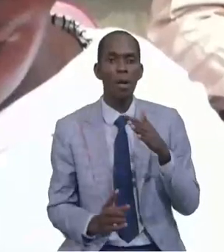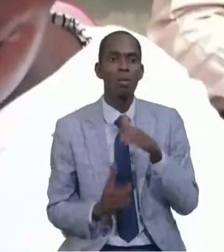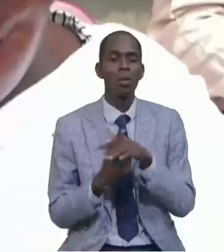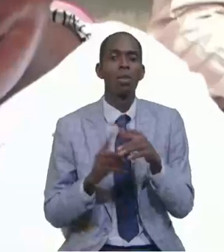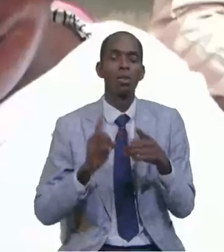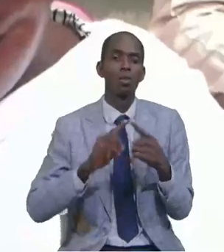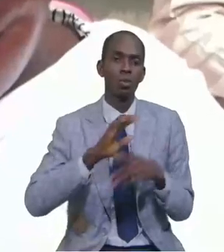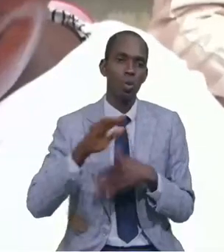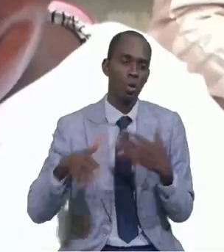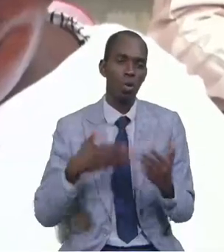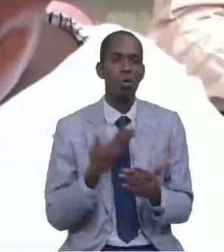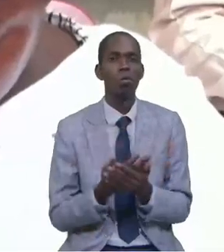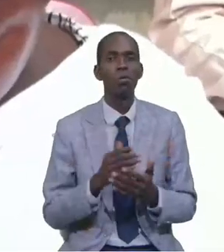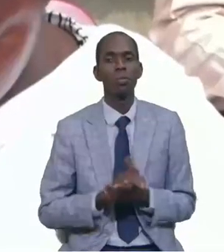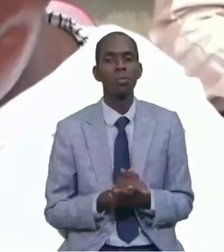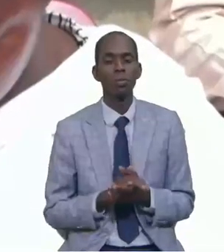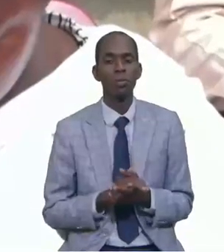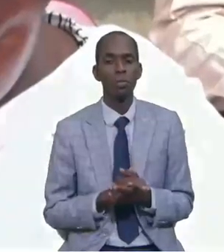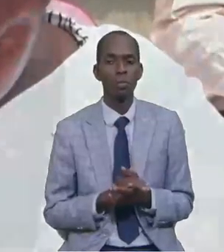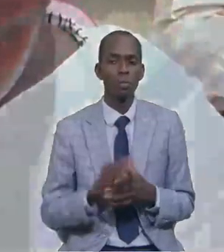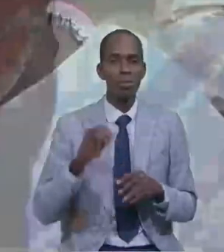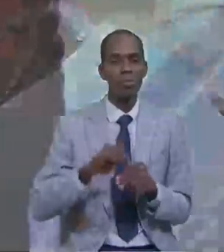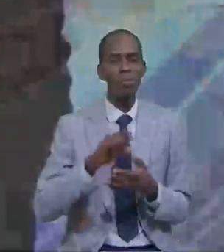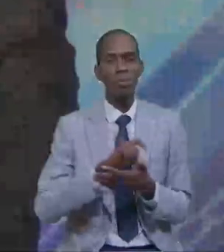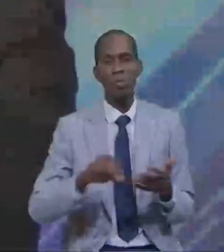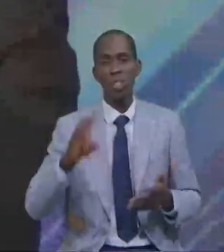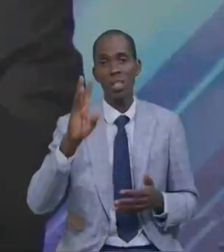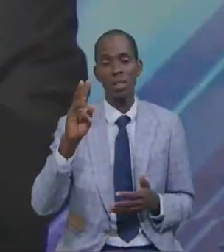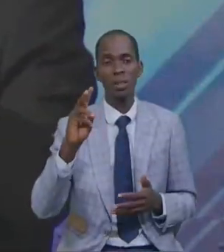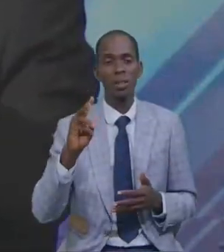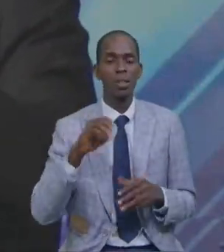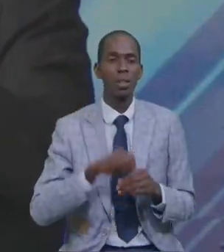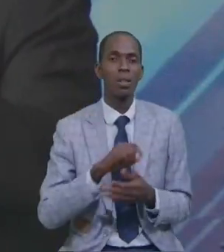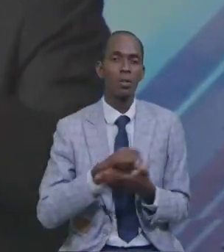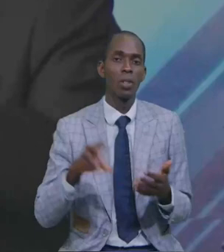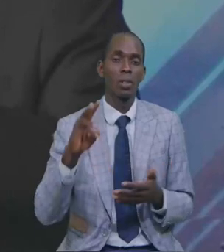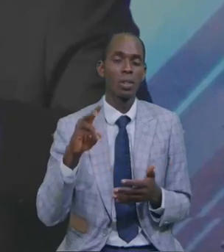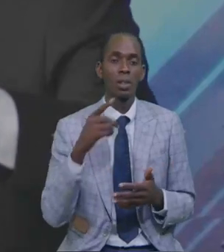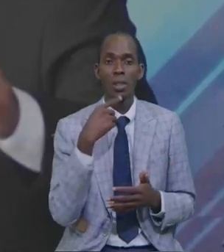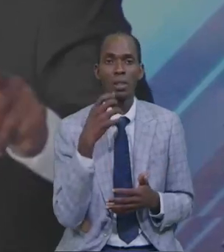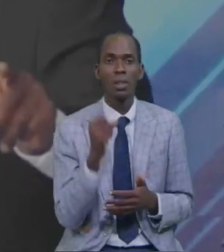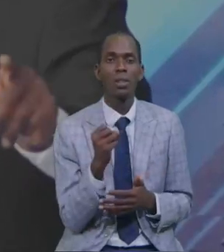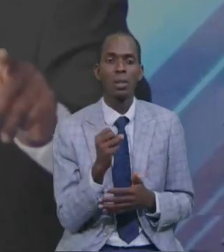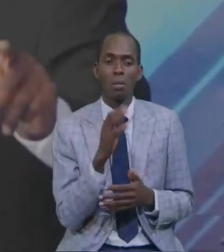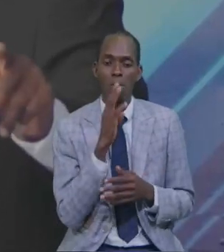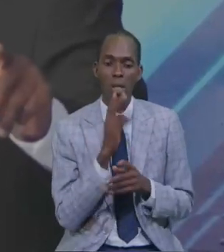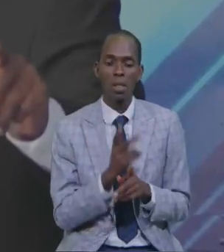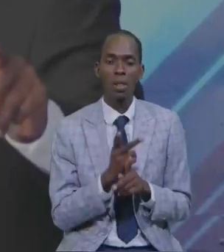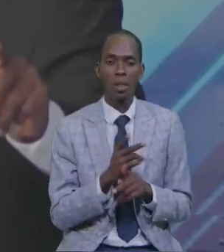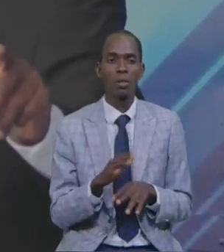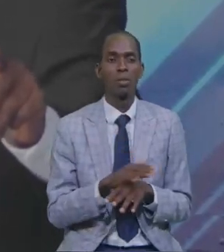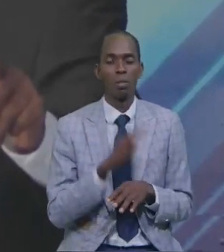16. Il dit, prenez garde, veille sur toi-même et sur ton enseignement. Persévère dans ces